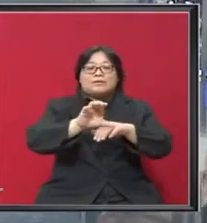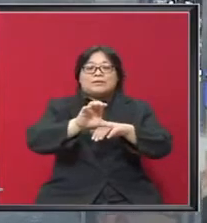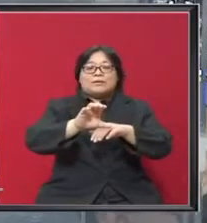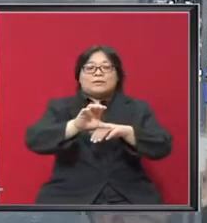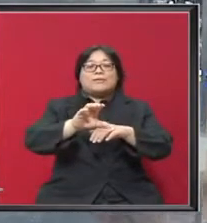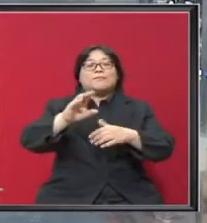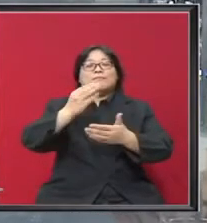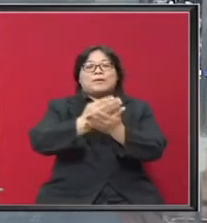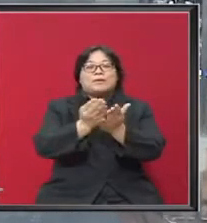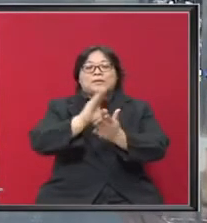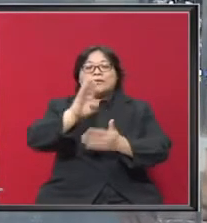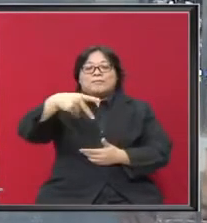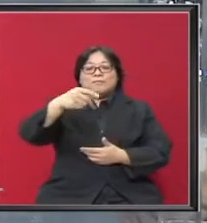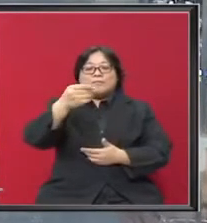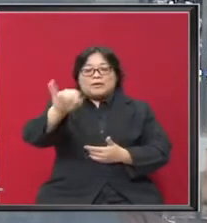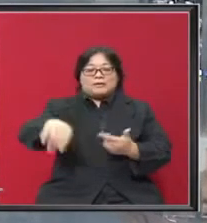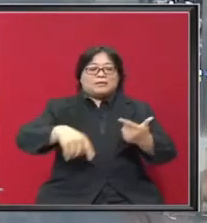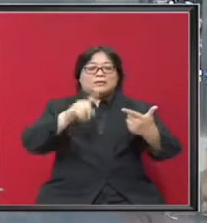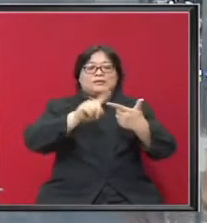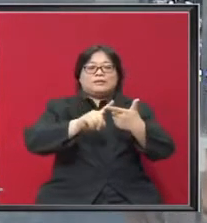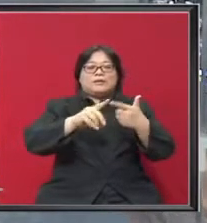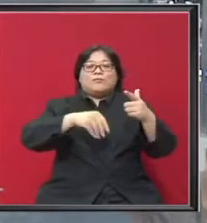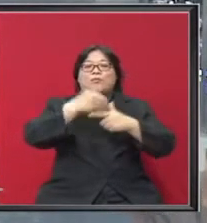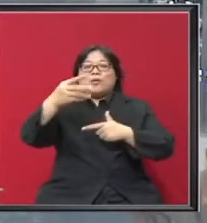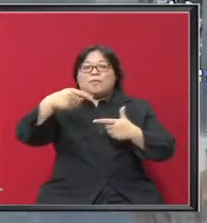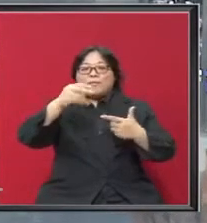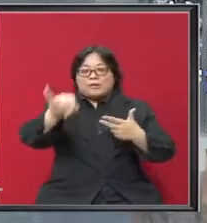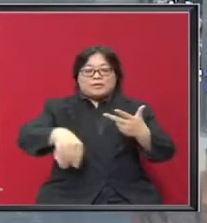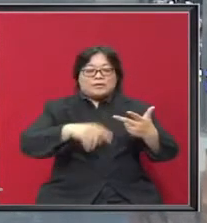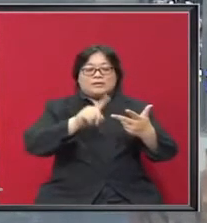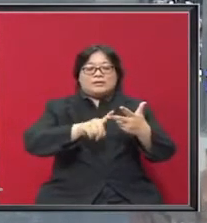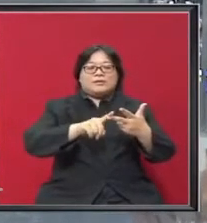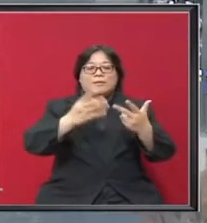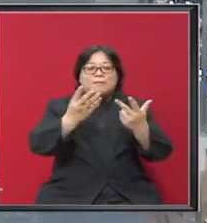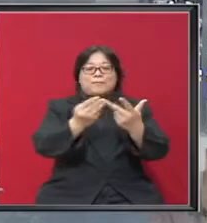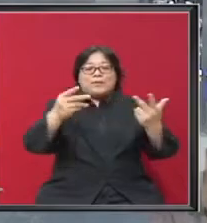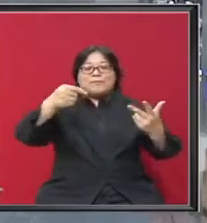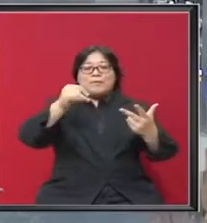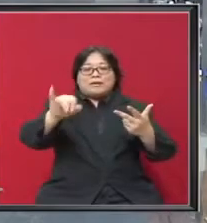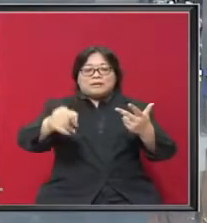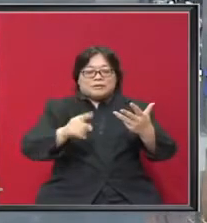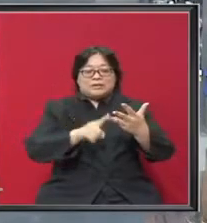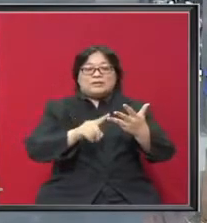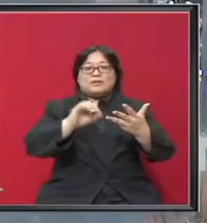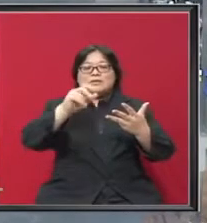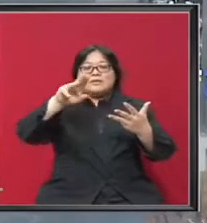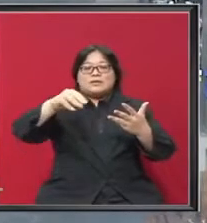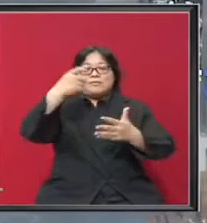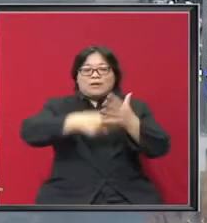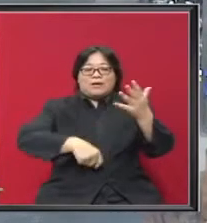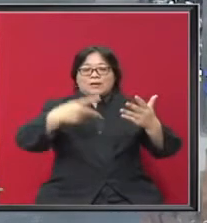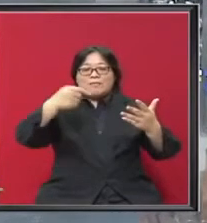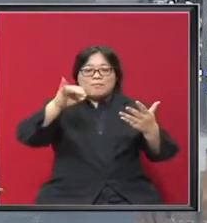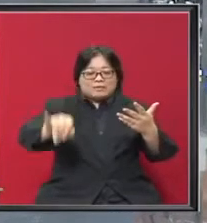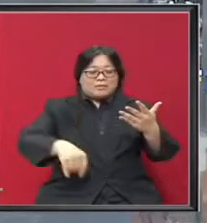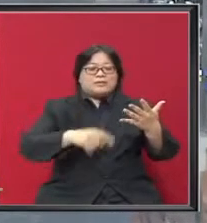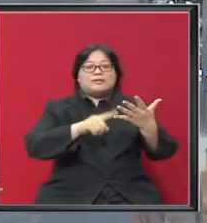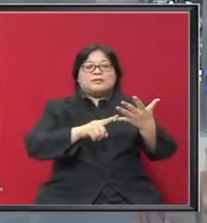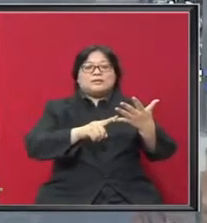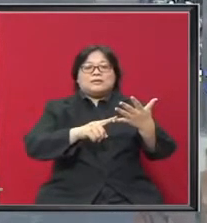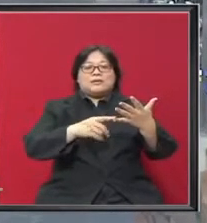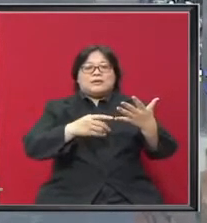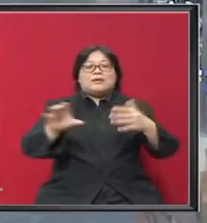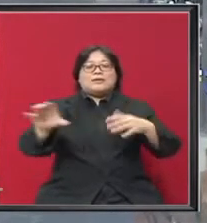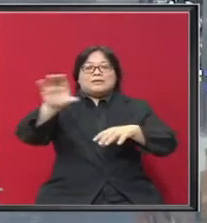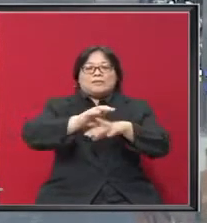kerajaan persekutuan insentif pengeluaran padi insentif benih padi soft skin subsidi harga padi dan juga